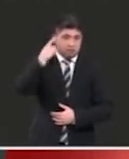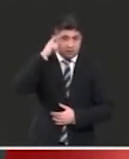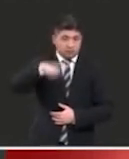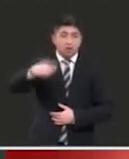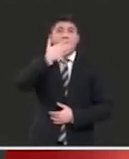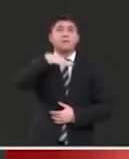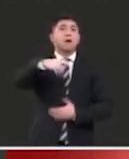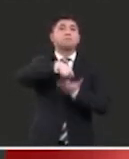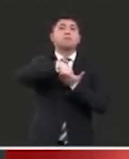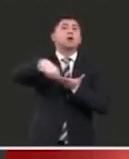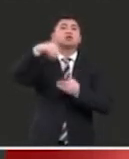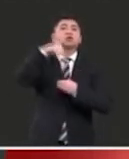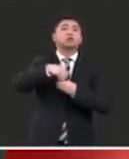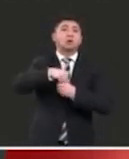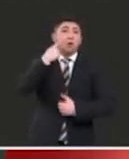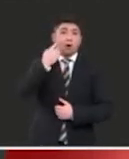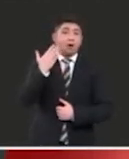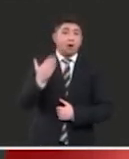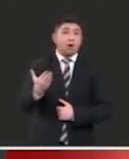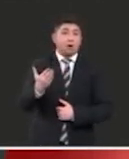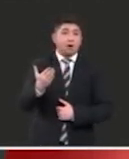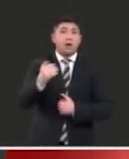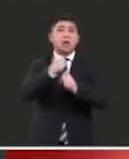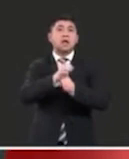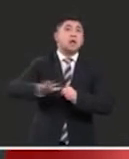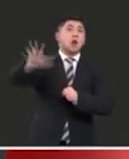Emeklilerimizin maaşlarında ise genel olarak